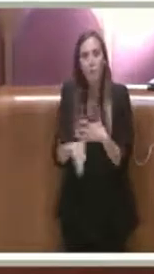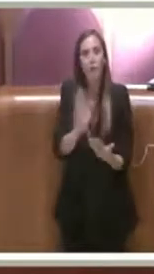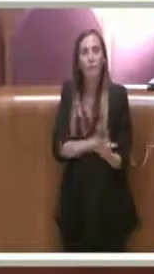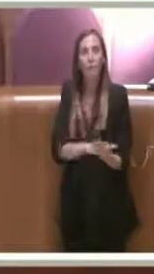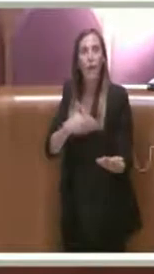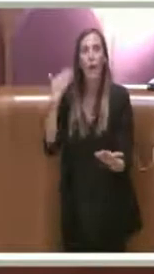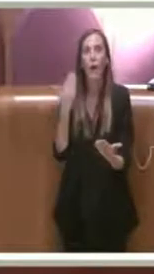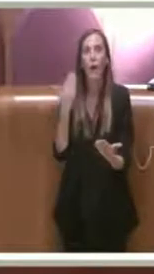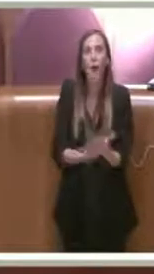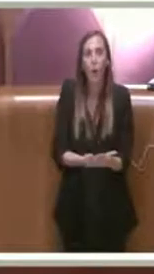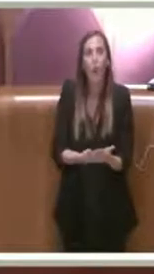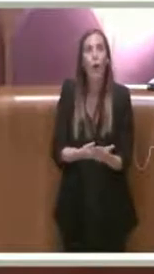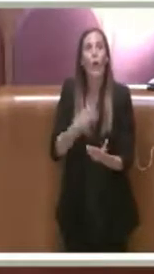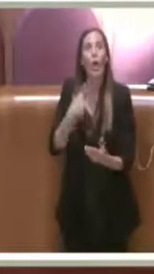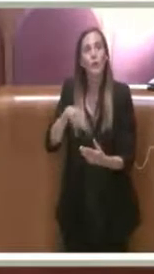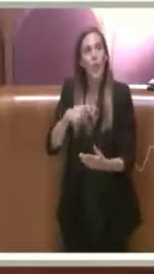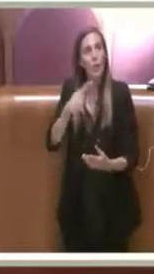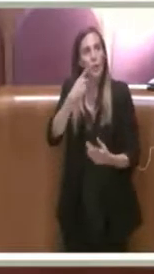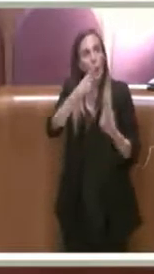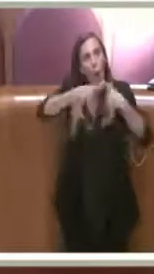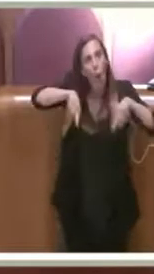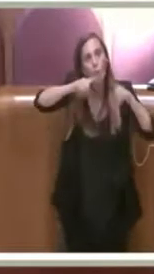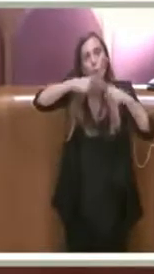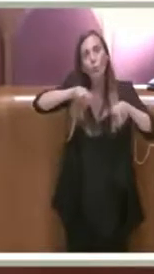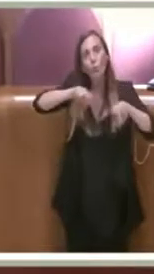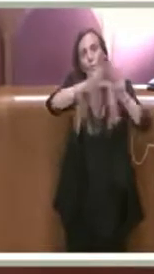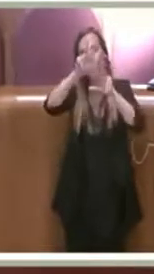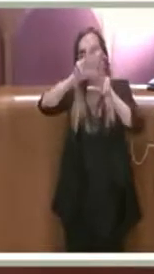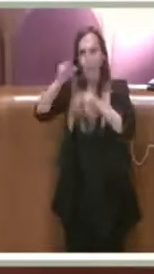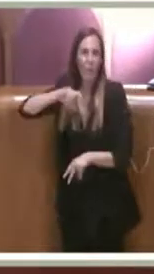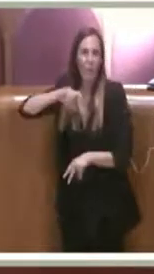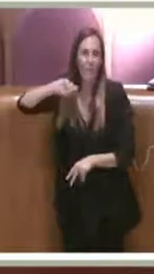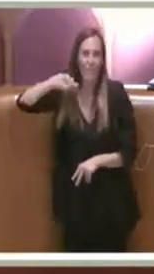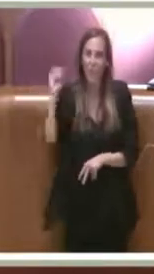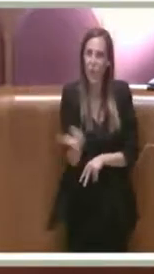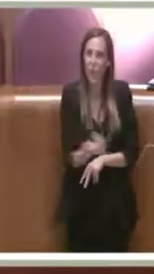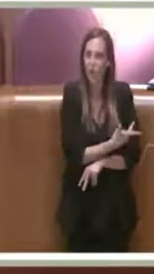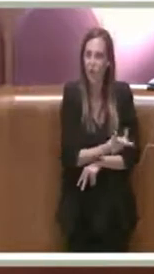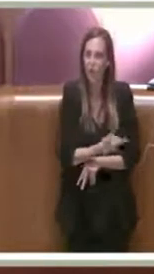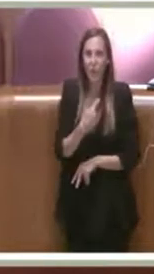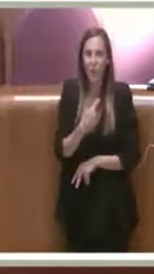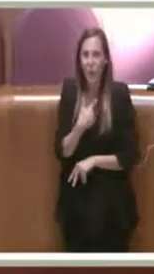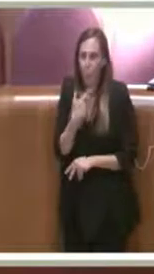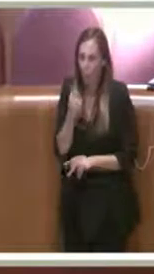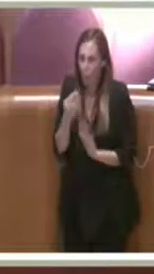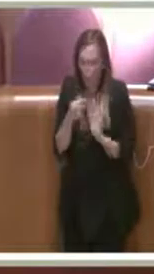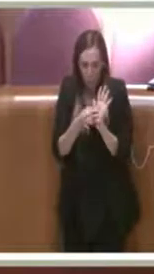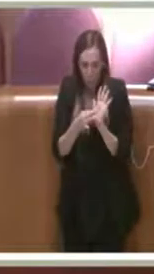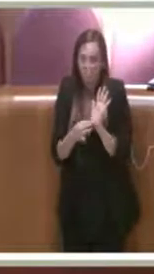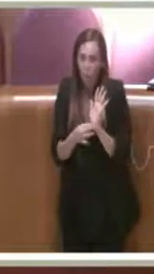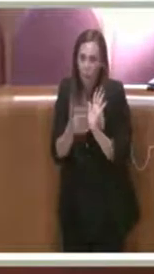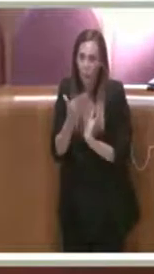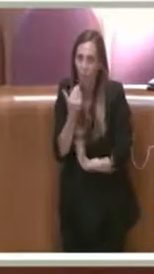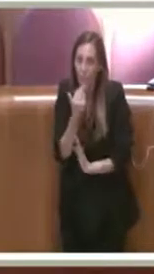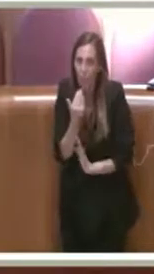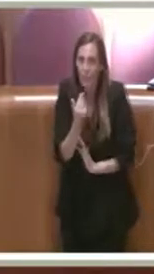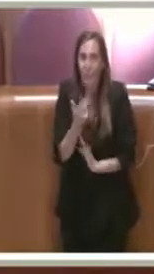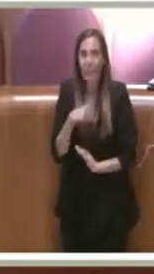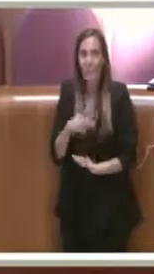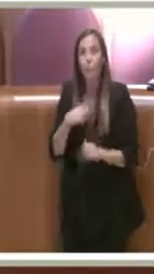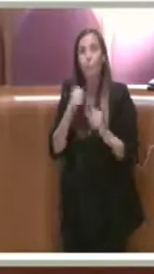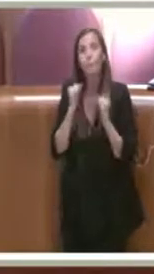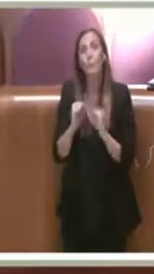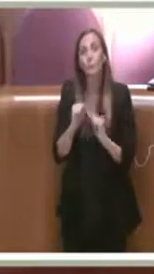ruolo consultivo dei municipi. Vado velocemente, mi mancano proprio pochissimi punti. Abbiamo introdotto la possibilità